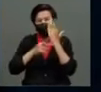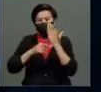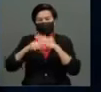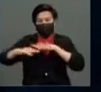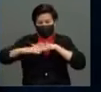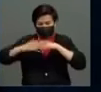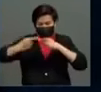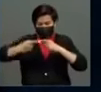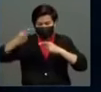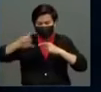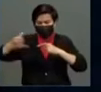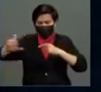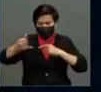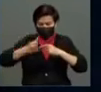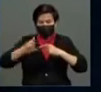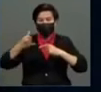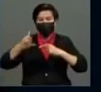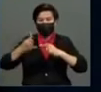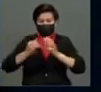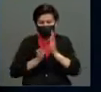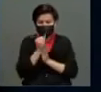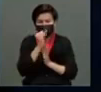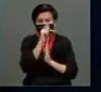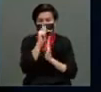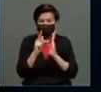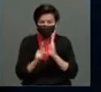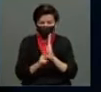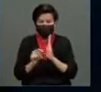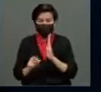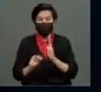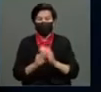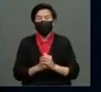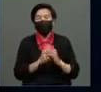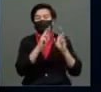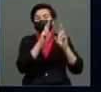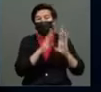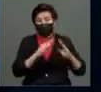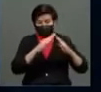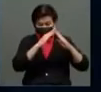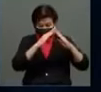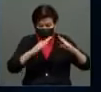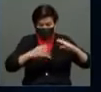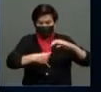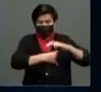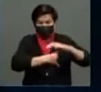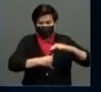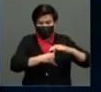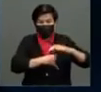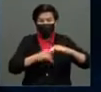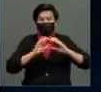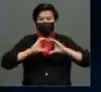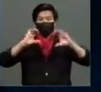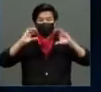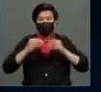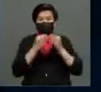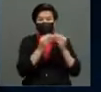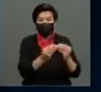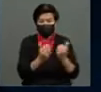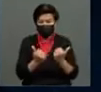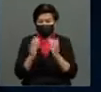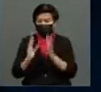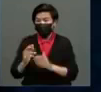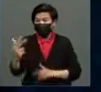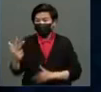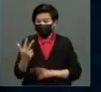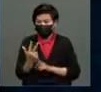ครับ SQ ที่ทางรัฐเราจัดให้ต้องขอขอบคุณทั้ง3คนนี้